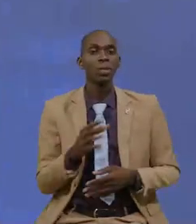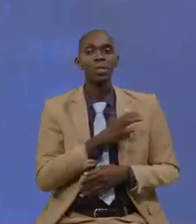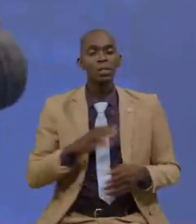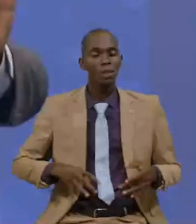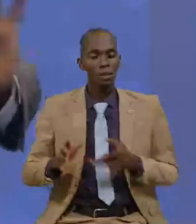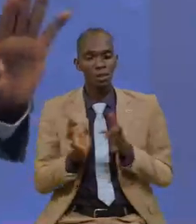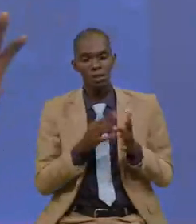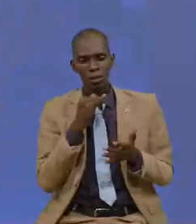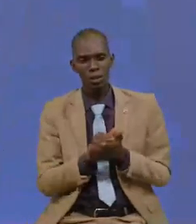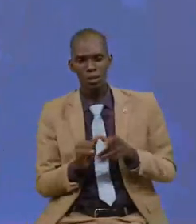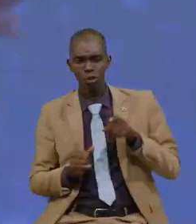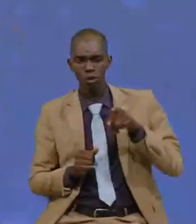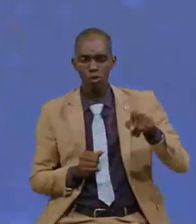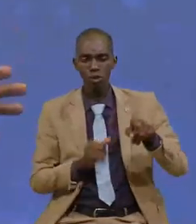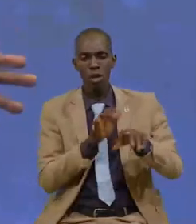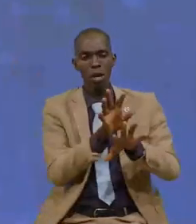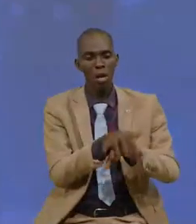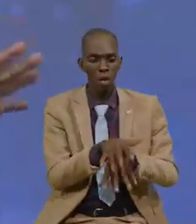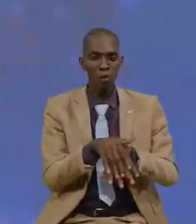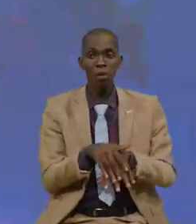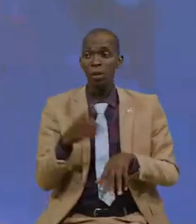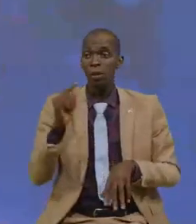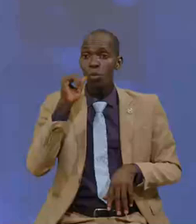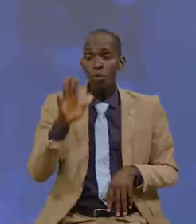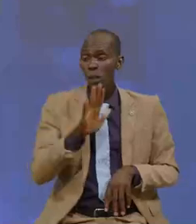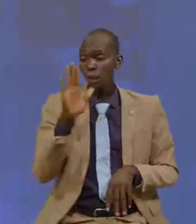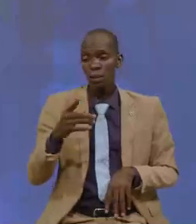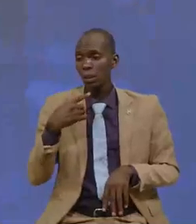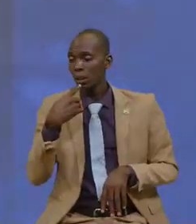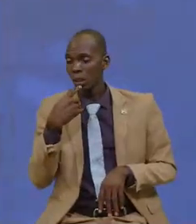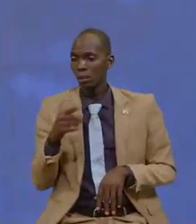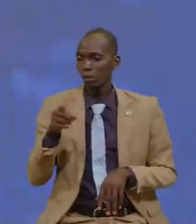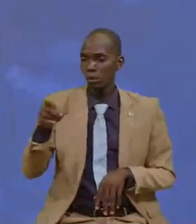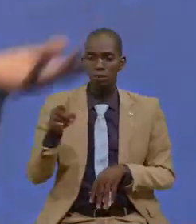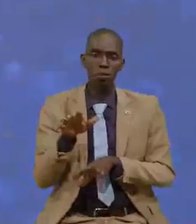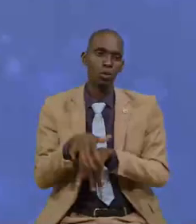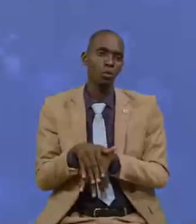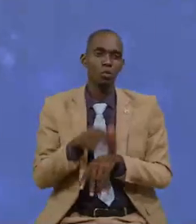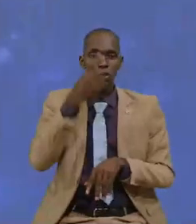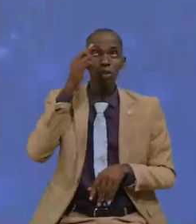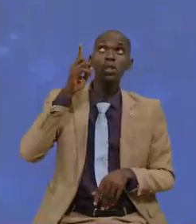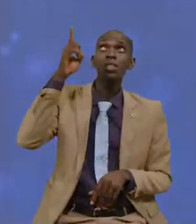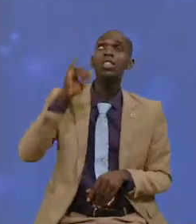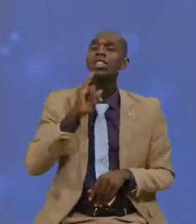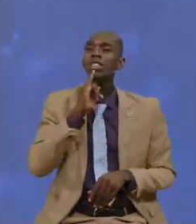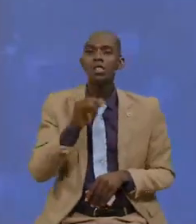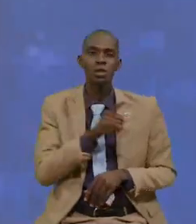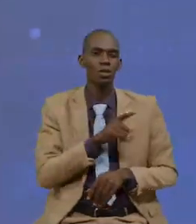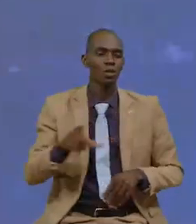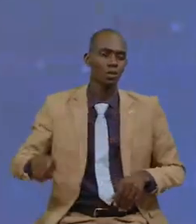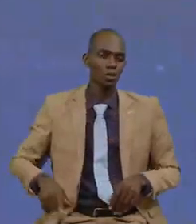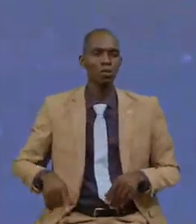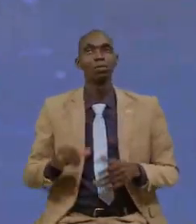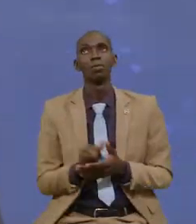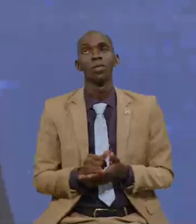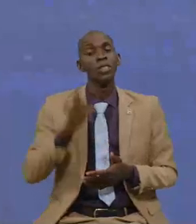dit que vous là, hypocrite. La femme n'a pas dit, toi hypocrite. Il est Seigneur. Il est Dieu.